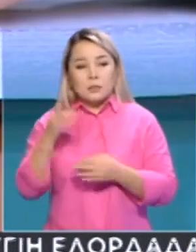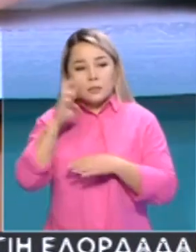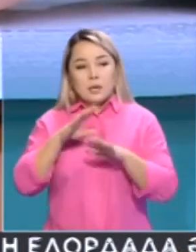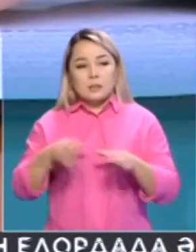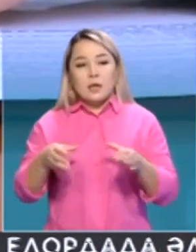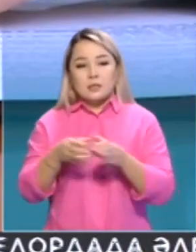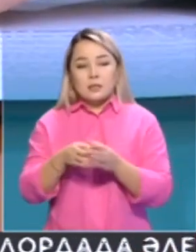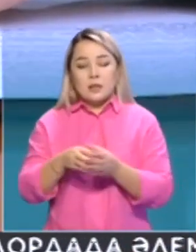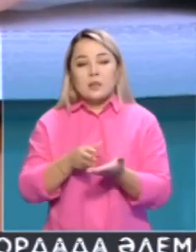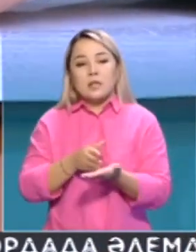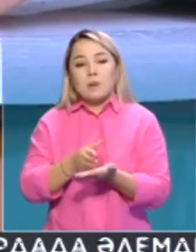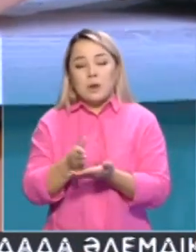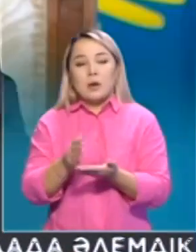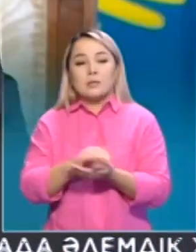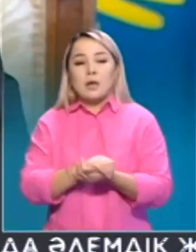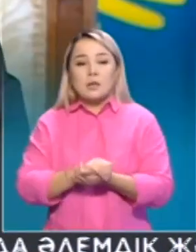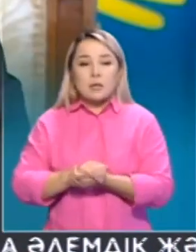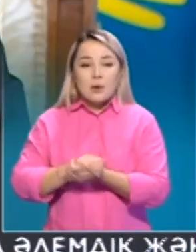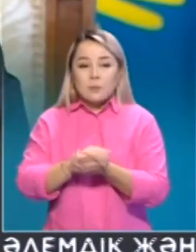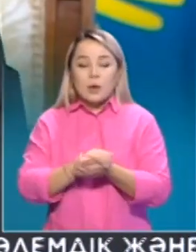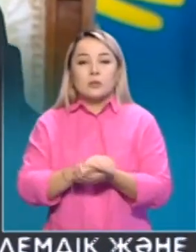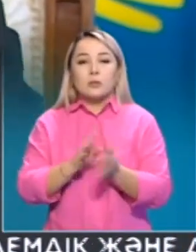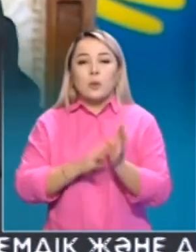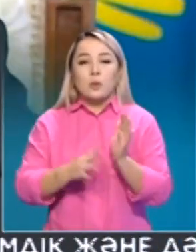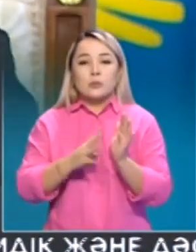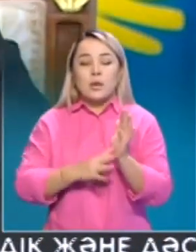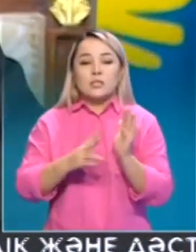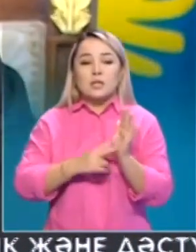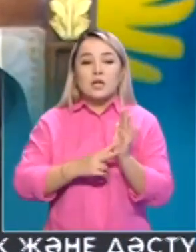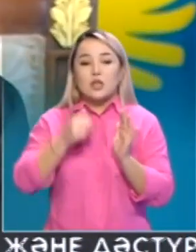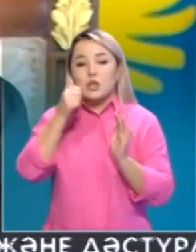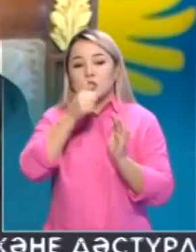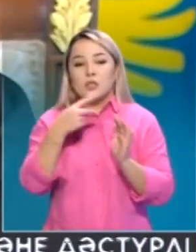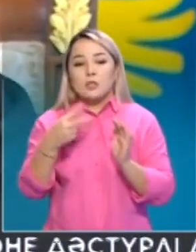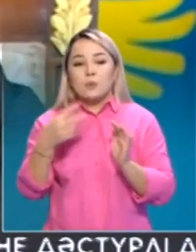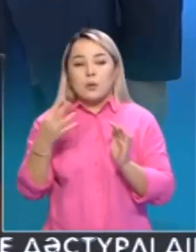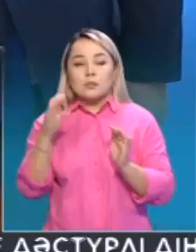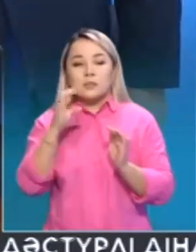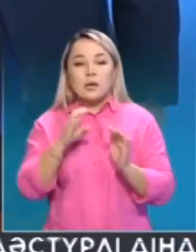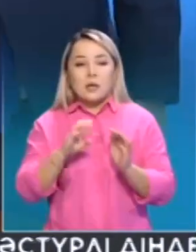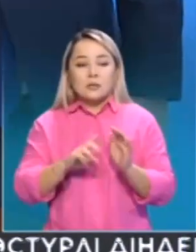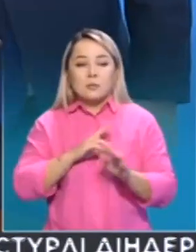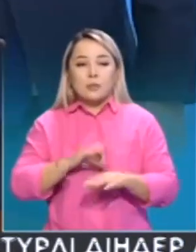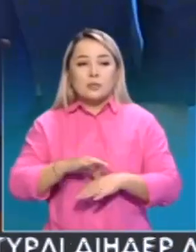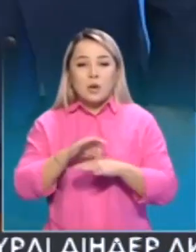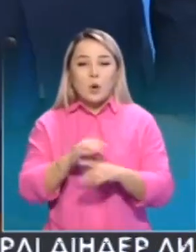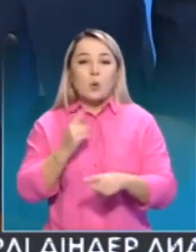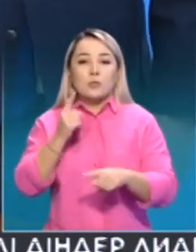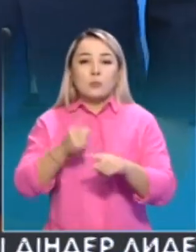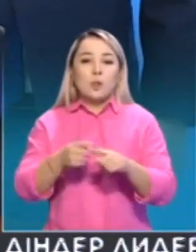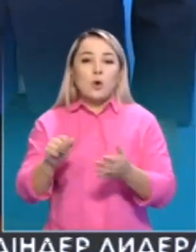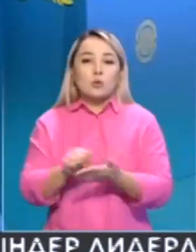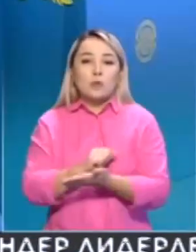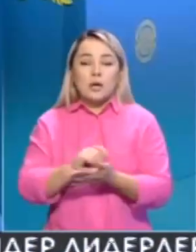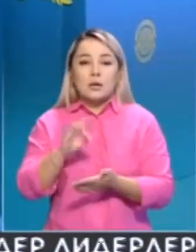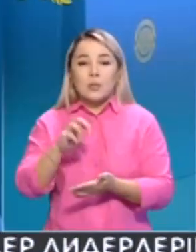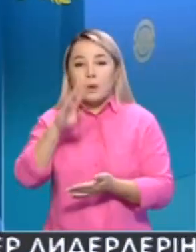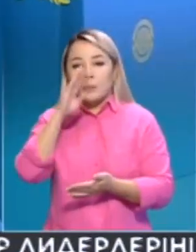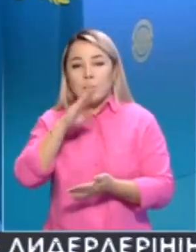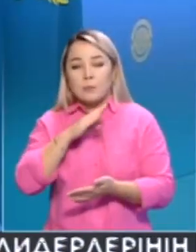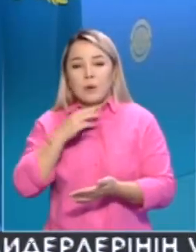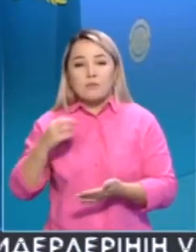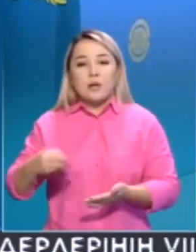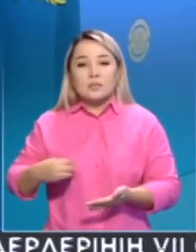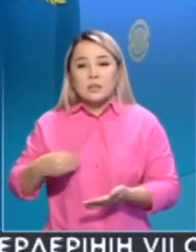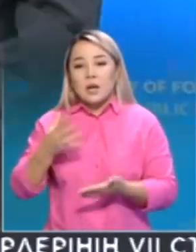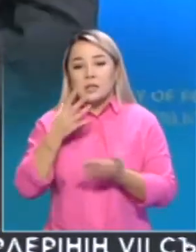арасындағы ынтымаққа бағытталған келісім алғаш 98 жылы 24 қыркүйекте жасалған. Қосымша құжатқа Рим папасы Францисктің